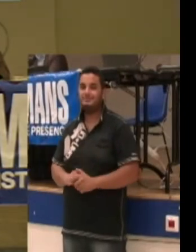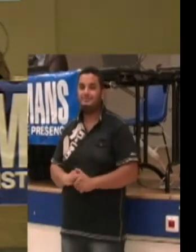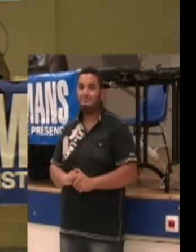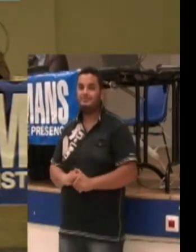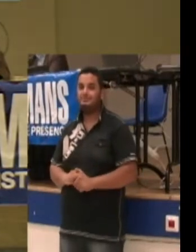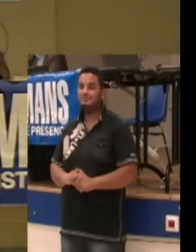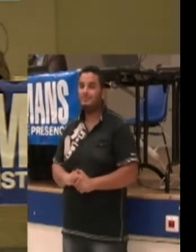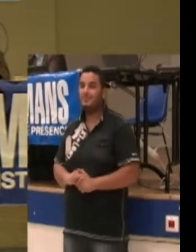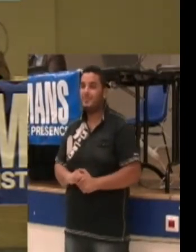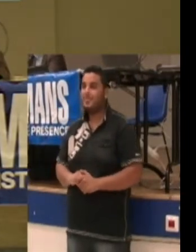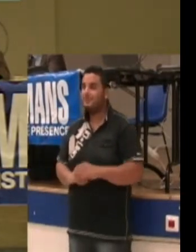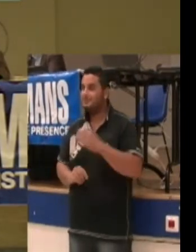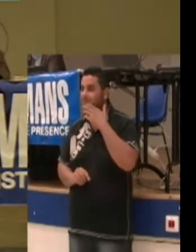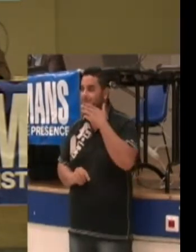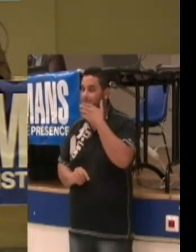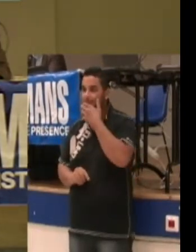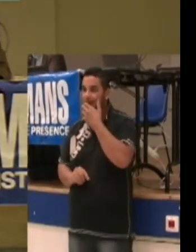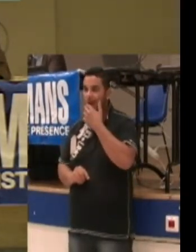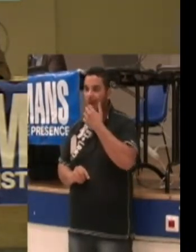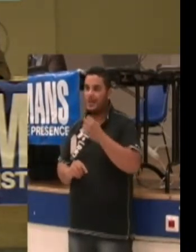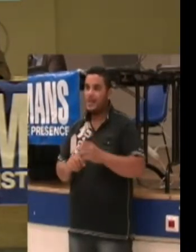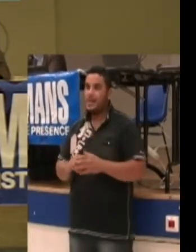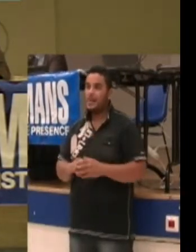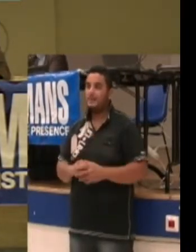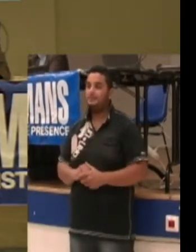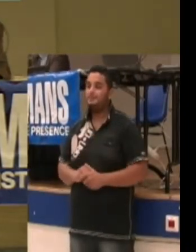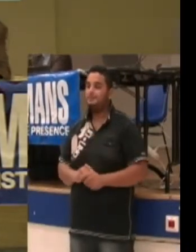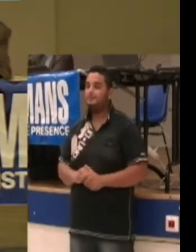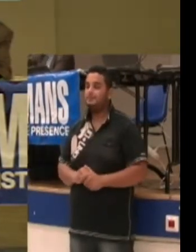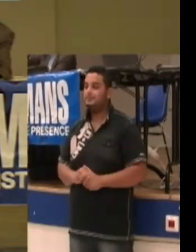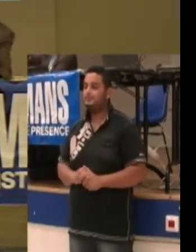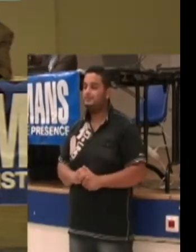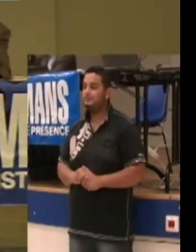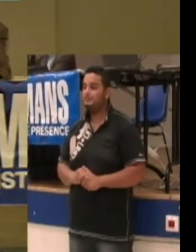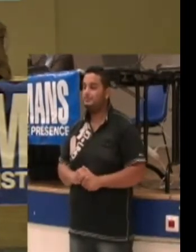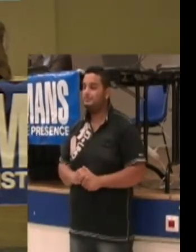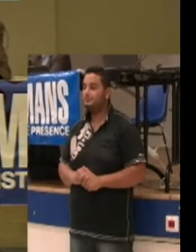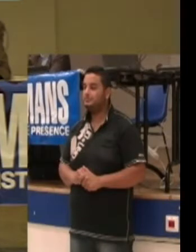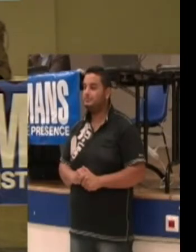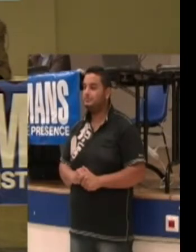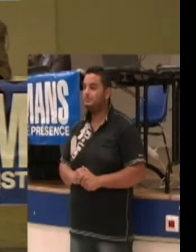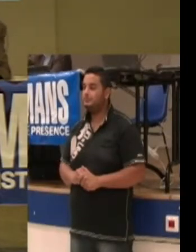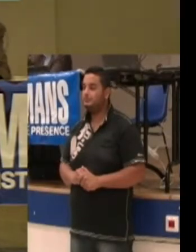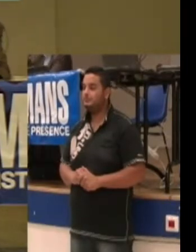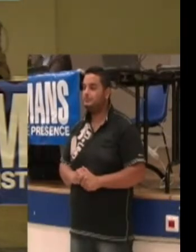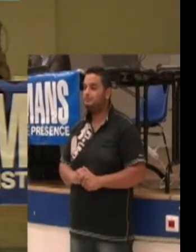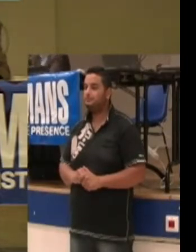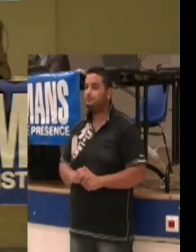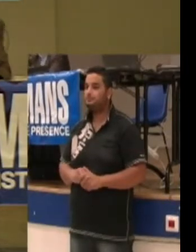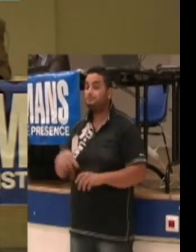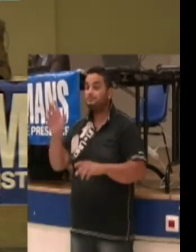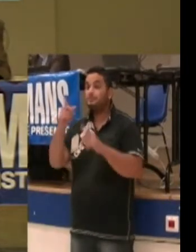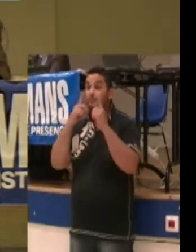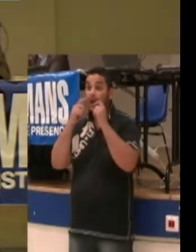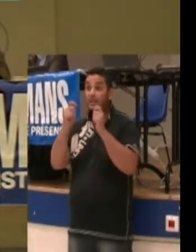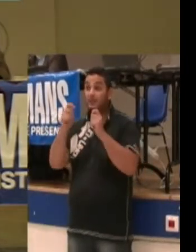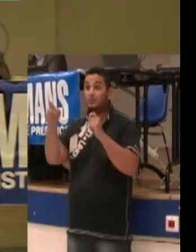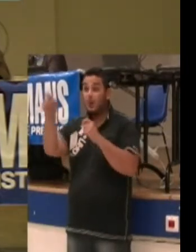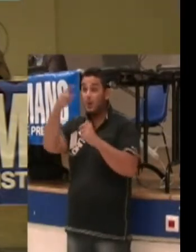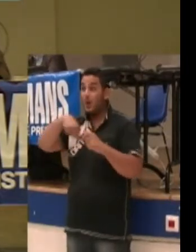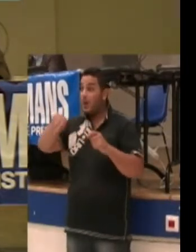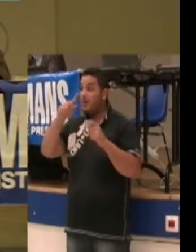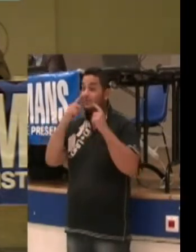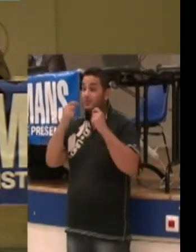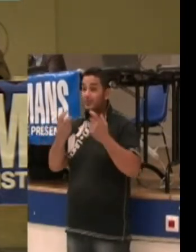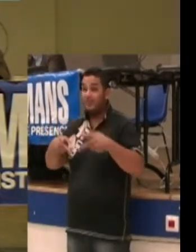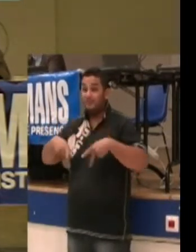dire. Or, nous vivons dans une société qui nous entoure de fitan. On est entouré. Nous